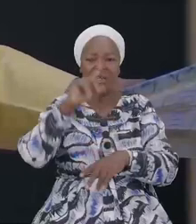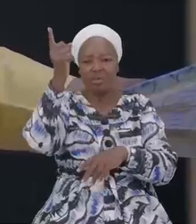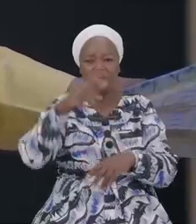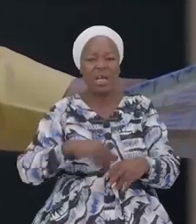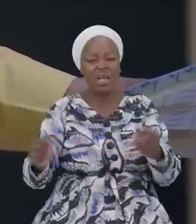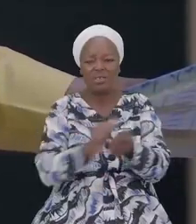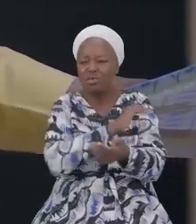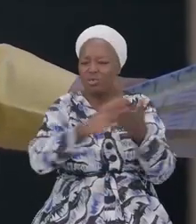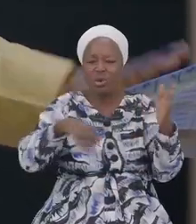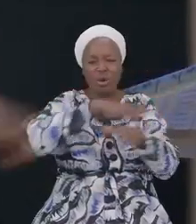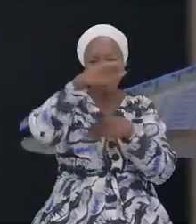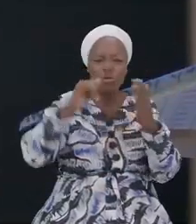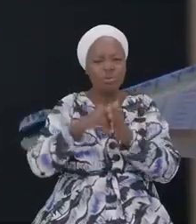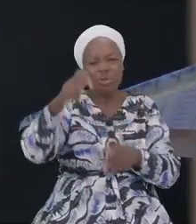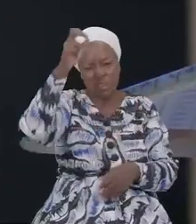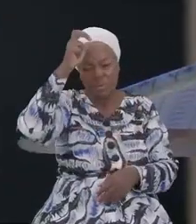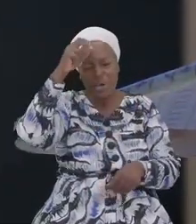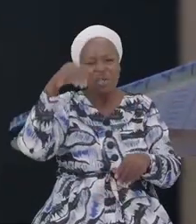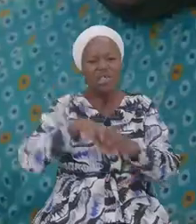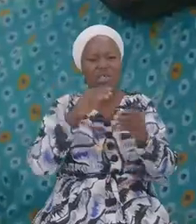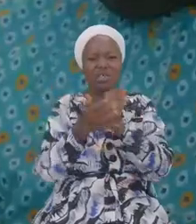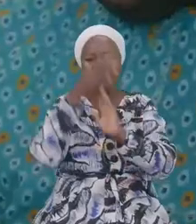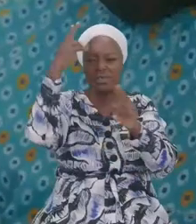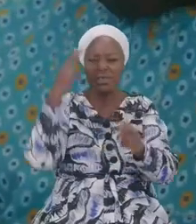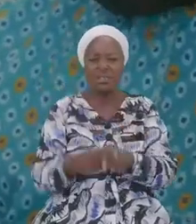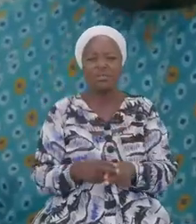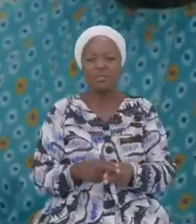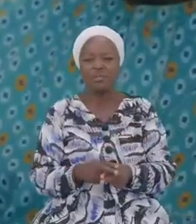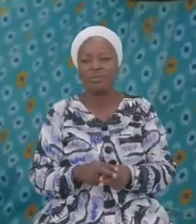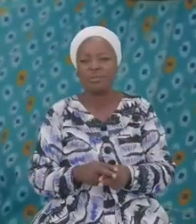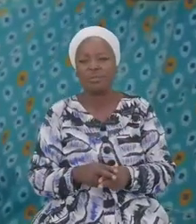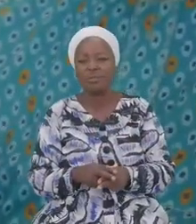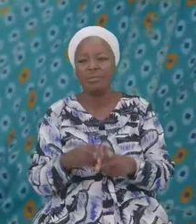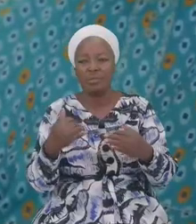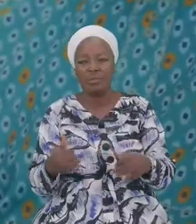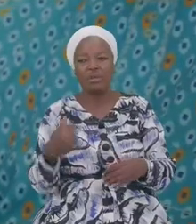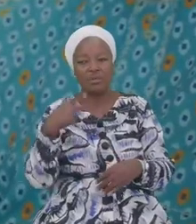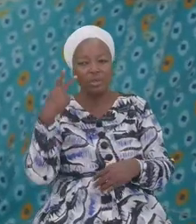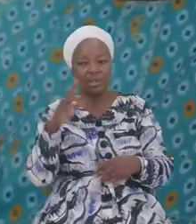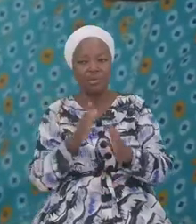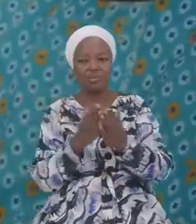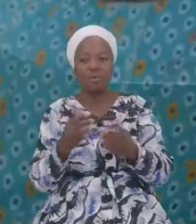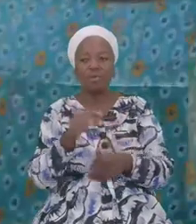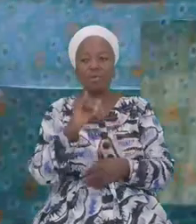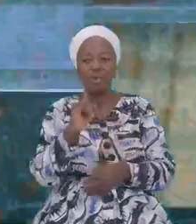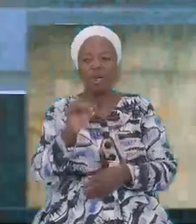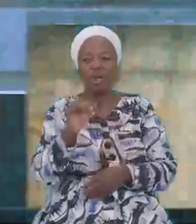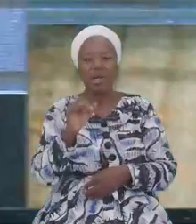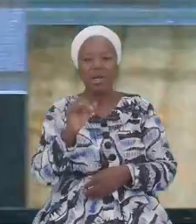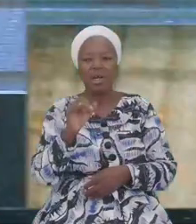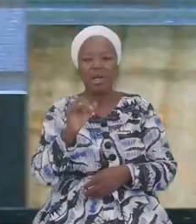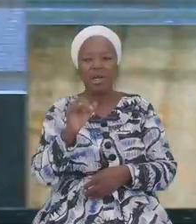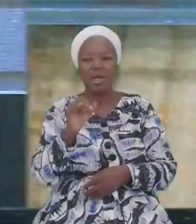tous ces démons au nom de Jésus. Je vais considérer Ésaïe.